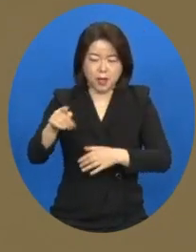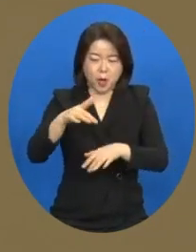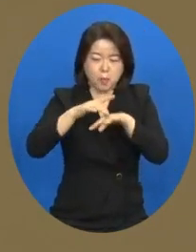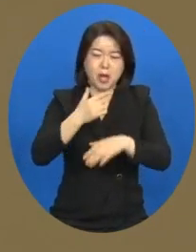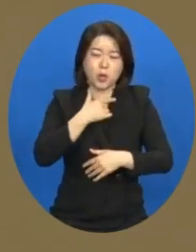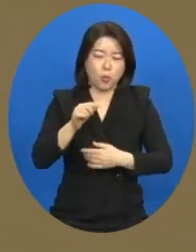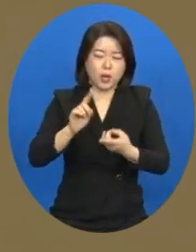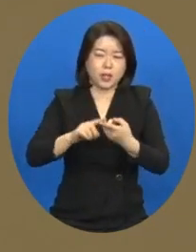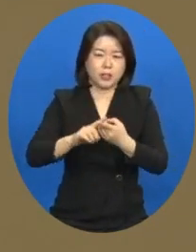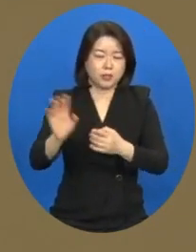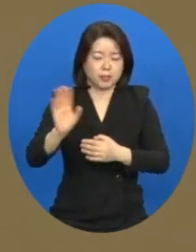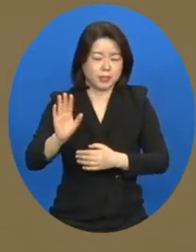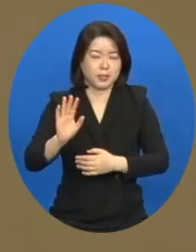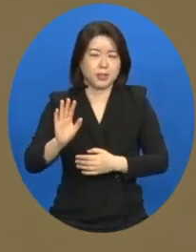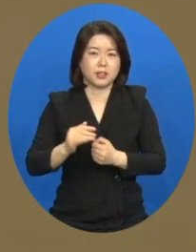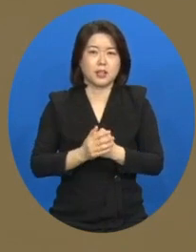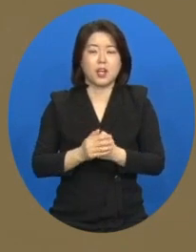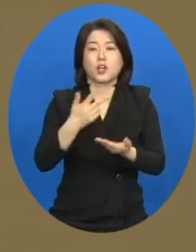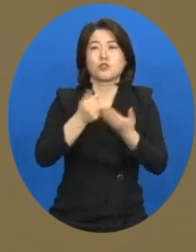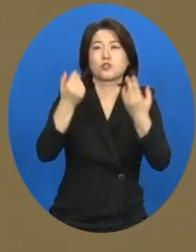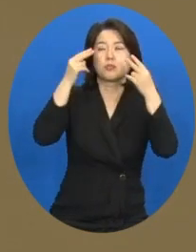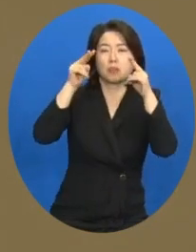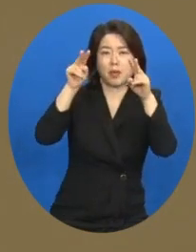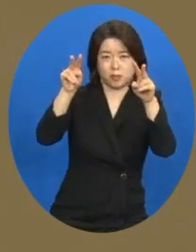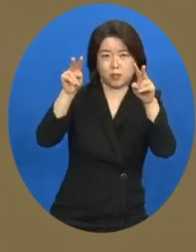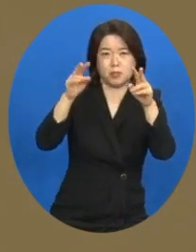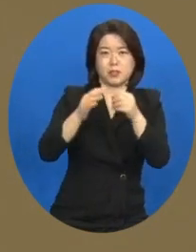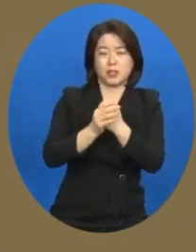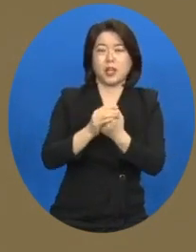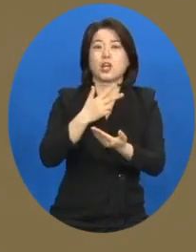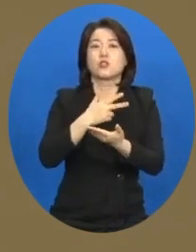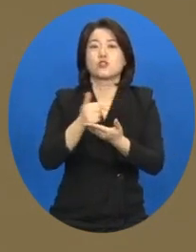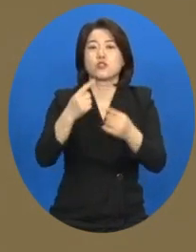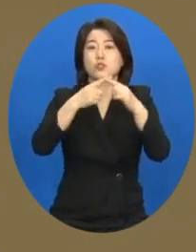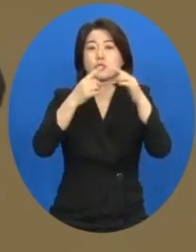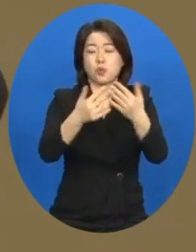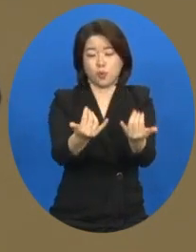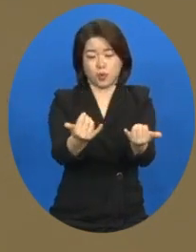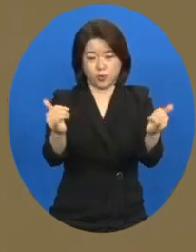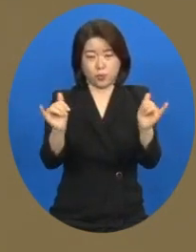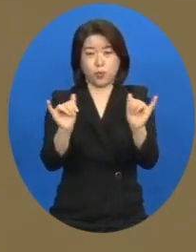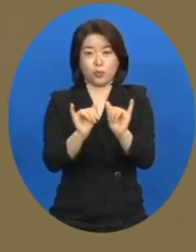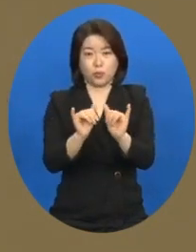안 하겠습니다. 주님 바라봅니다. 주님 교회 공동체